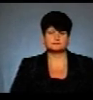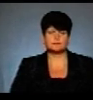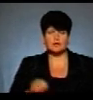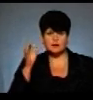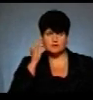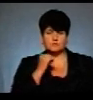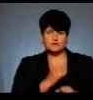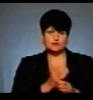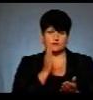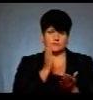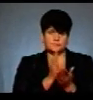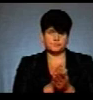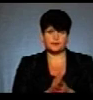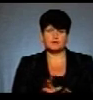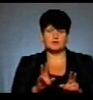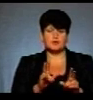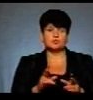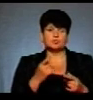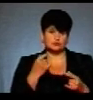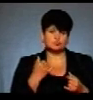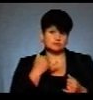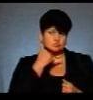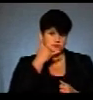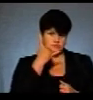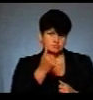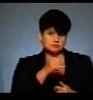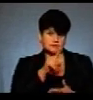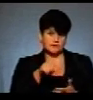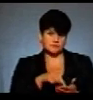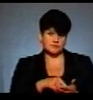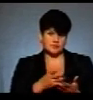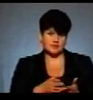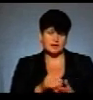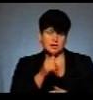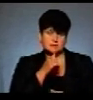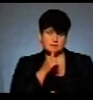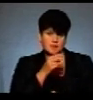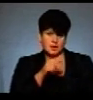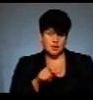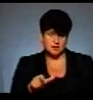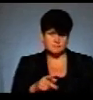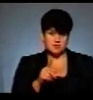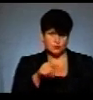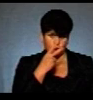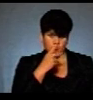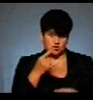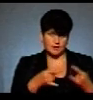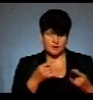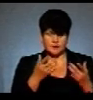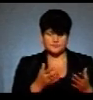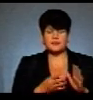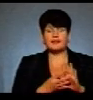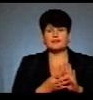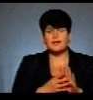Нагадую, що ми працюємо в прямому ефірі, тому телефонуйте до нас та ставте свої запитання експертам за номером, який ви бачите на екрані. Отже,